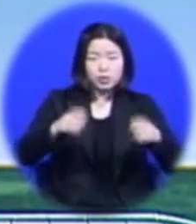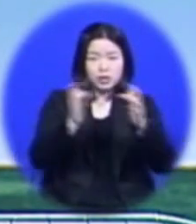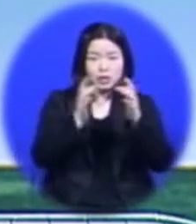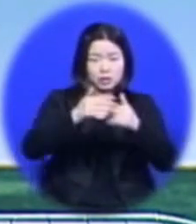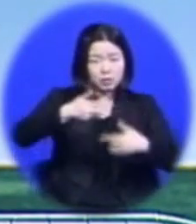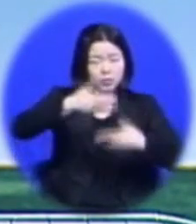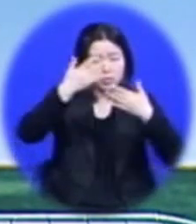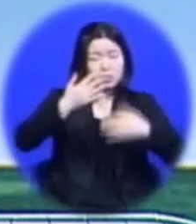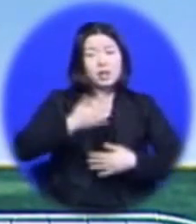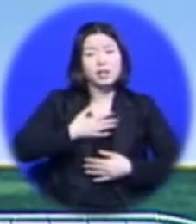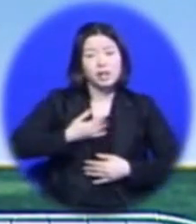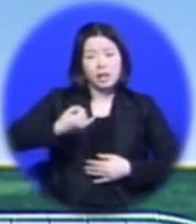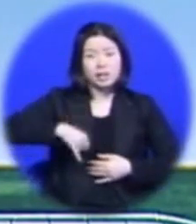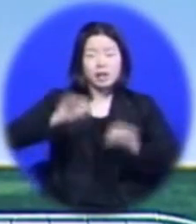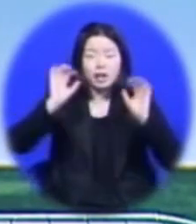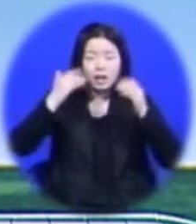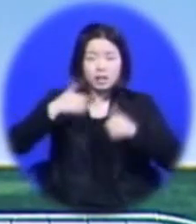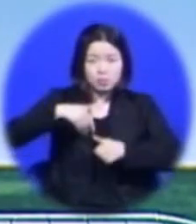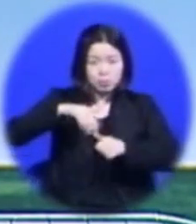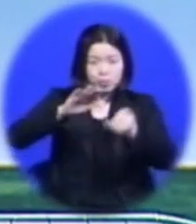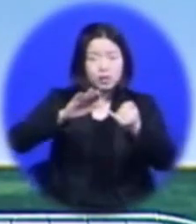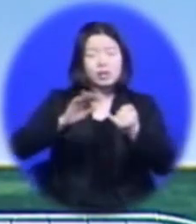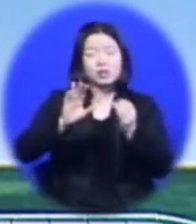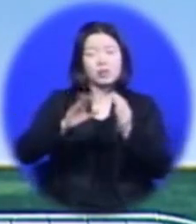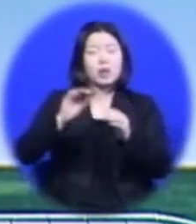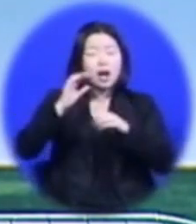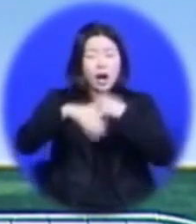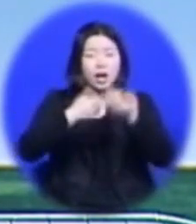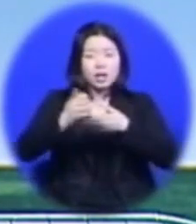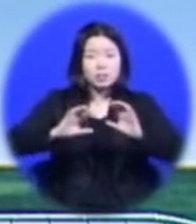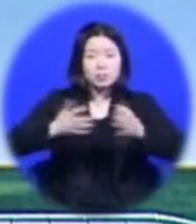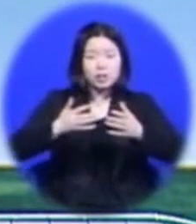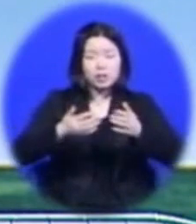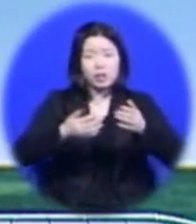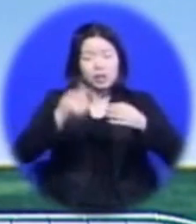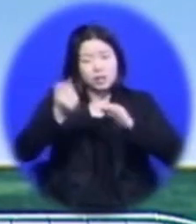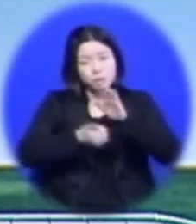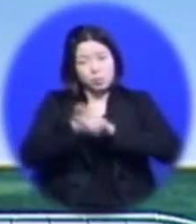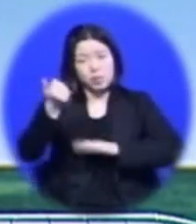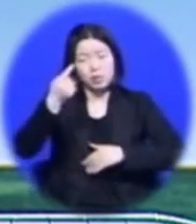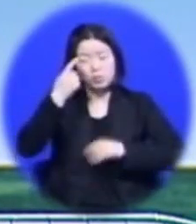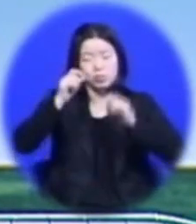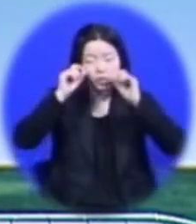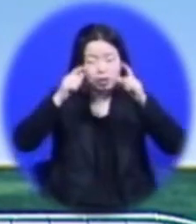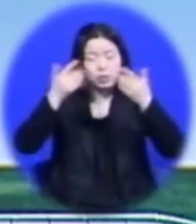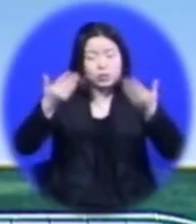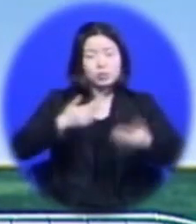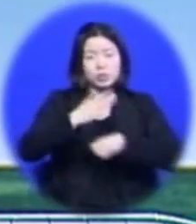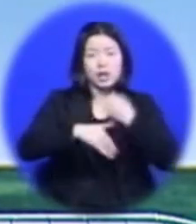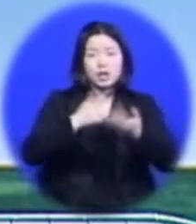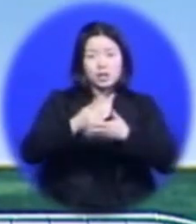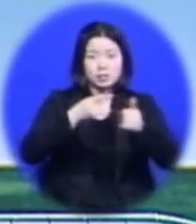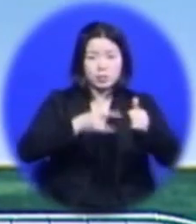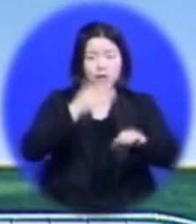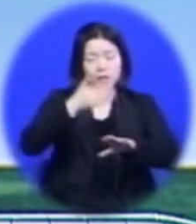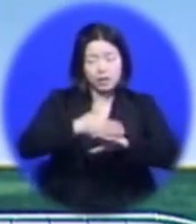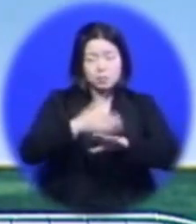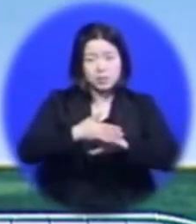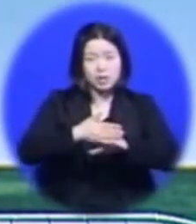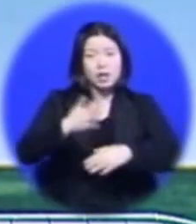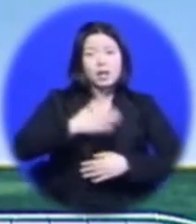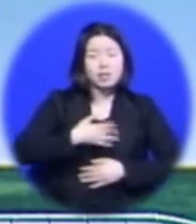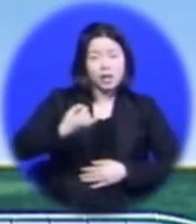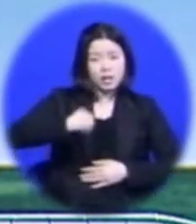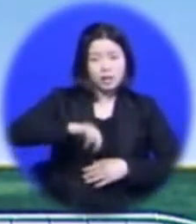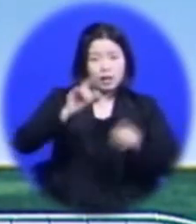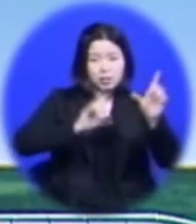딸 아이를 보내면서 하나님의 나라에 대한 소망의 눈을 열어주신 하나님께 감사한다. 내 딸의